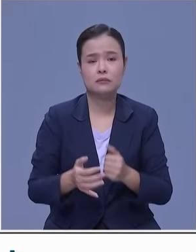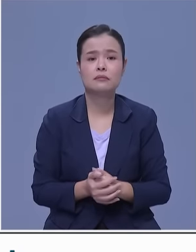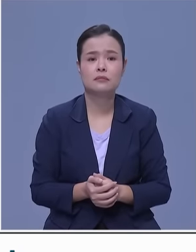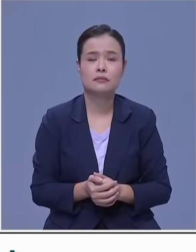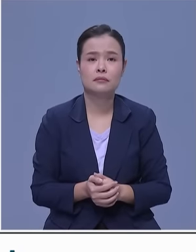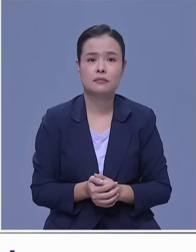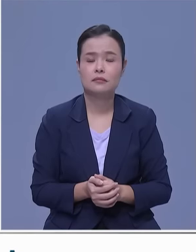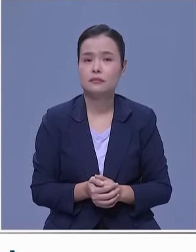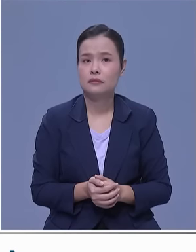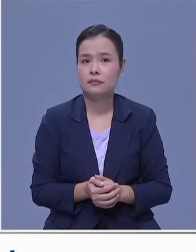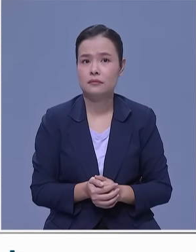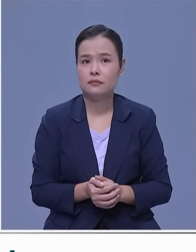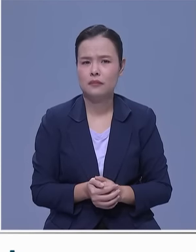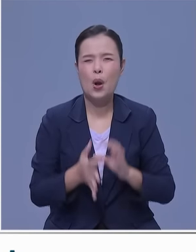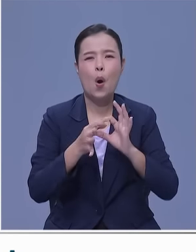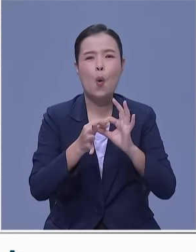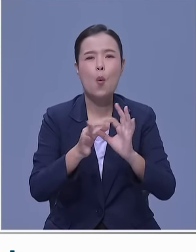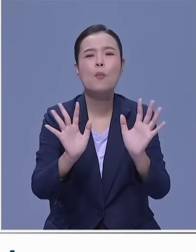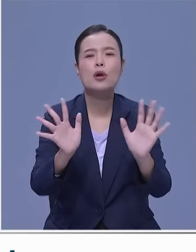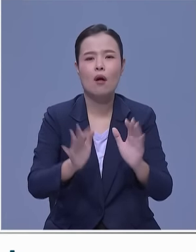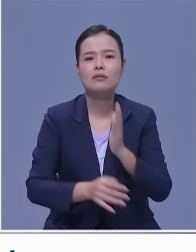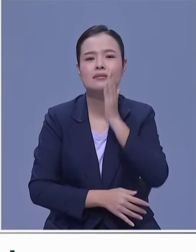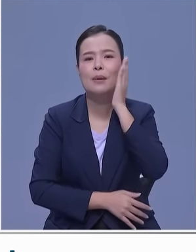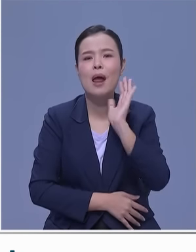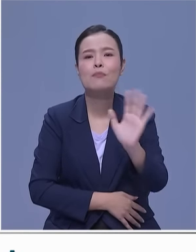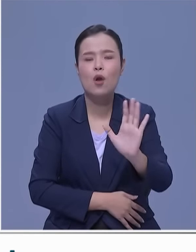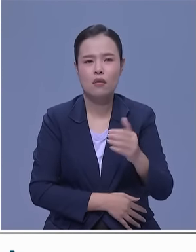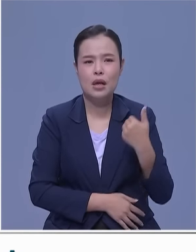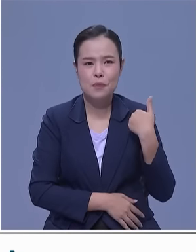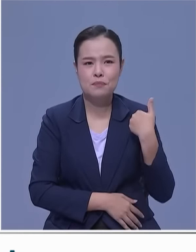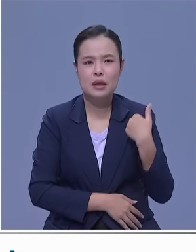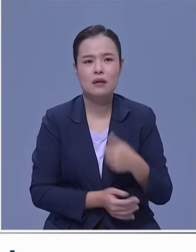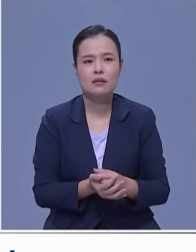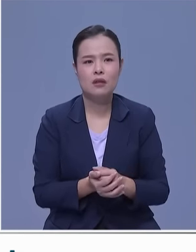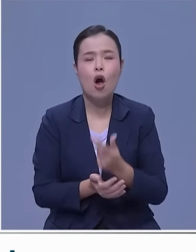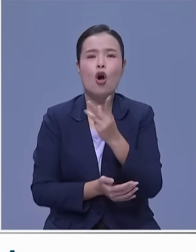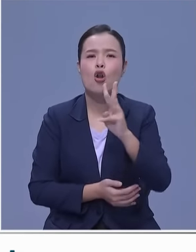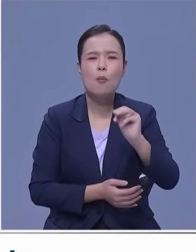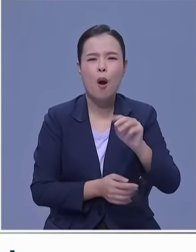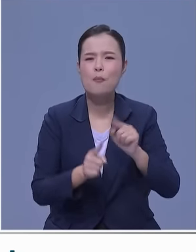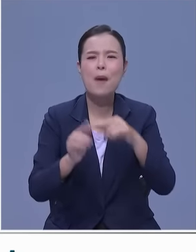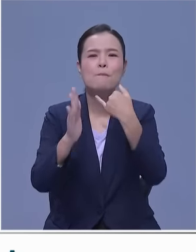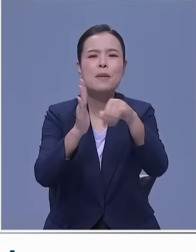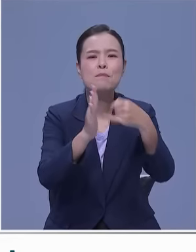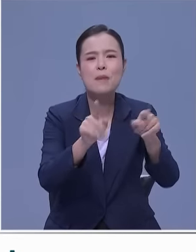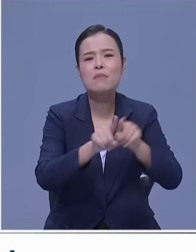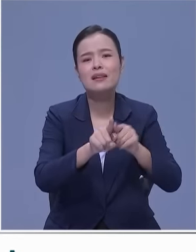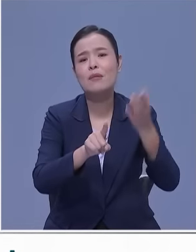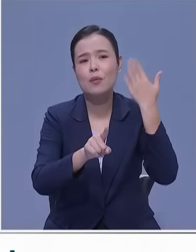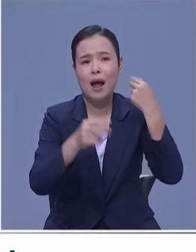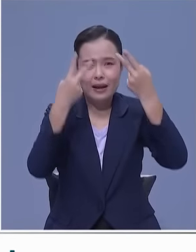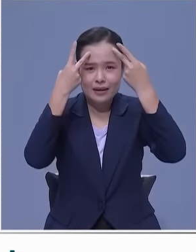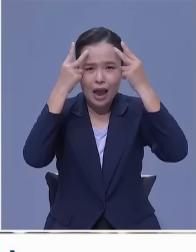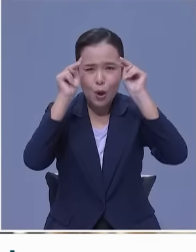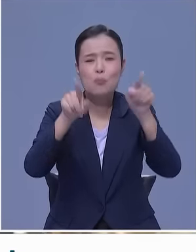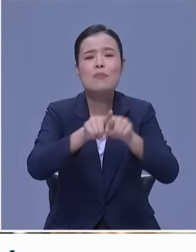ยธรรมดิฉันก็ฟังไม่ขึ้นคือไม่ต้องเป็นห่วงคุณธรรมนัสมันมีแผลอยู่แล้วคณะรัฐมนตรีหรือตัวท่านนายกเองก็เห